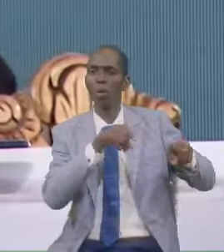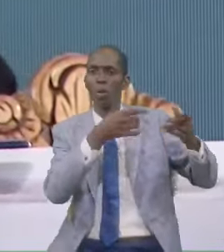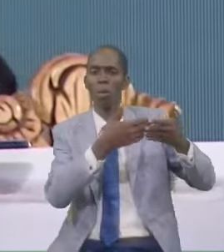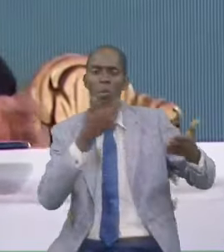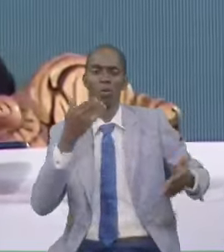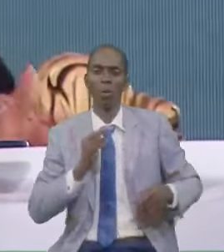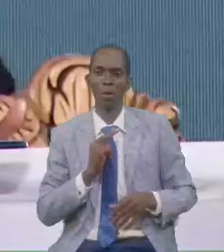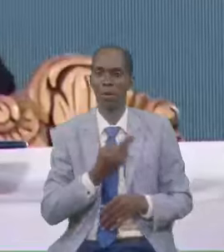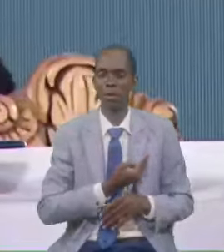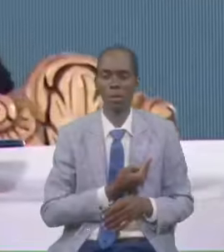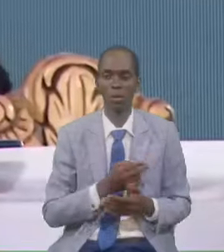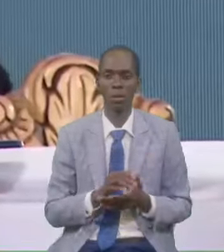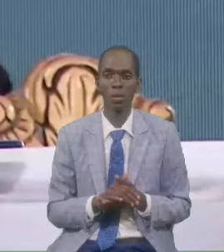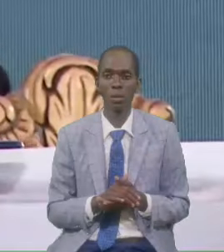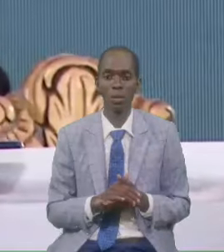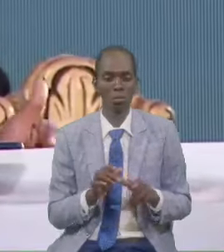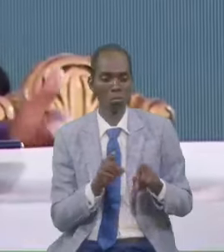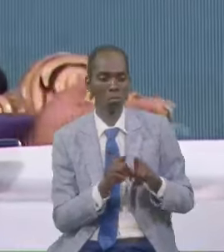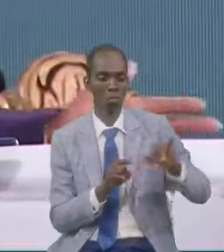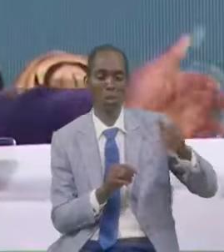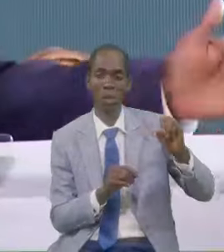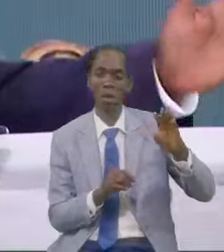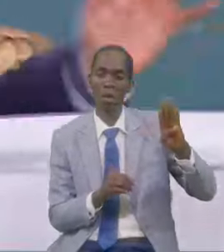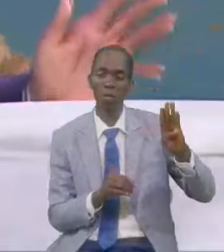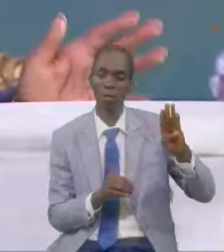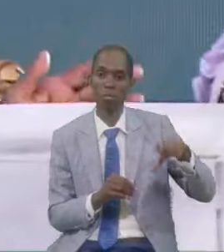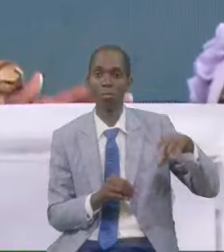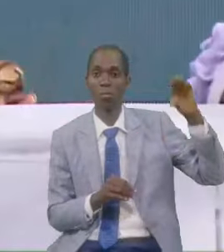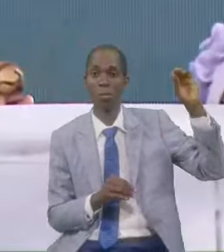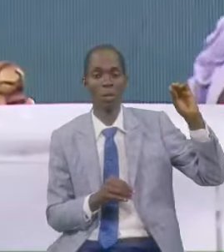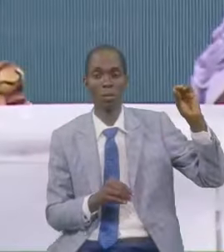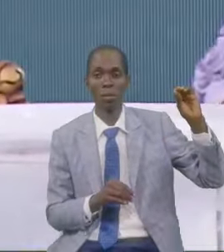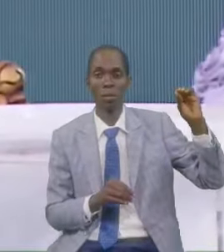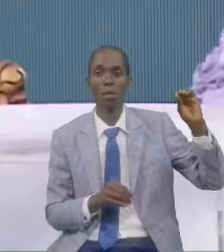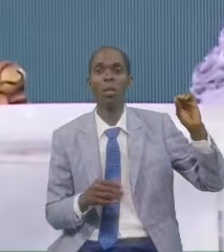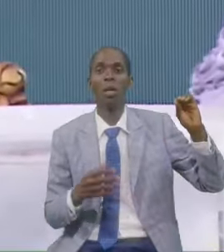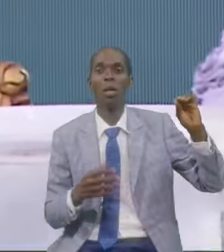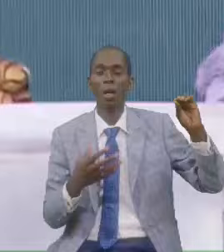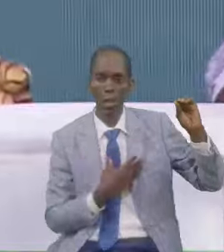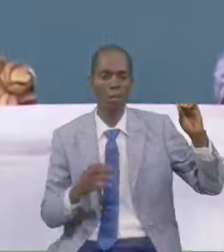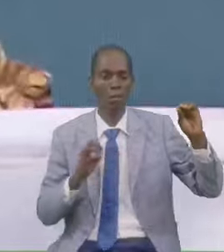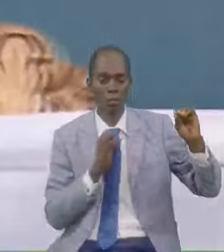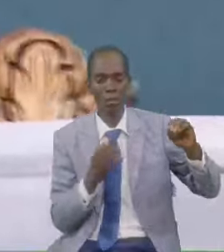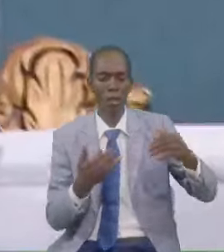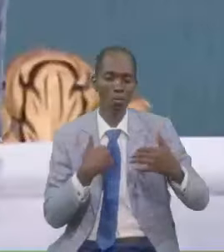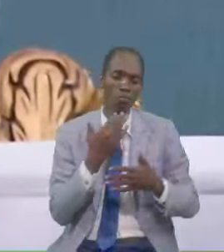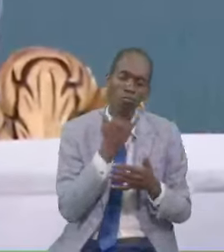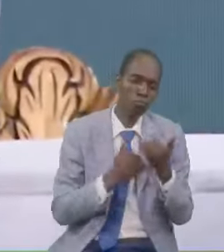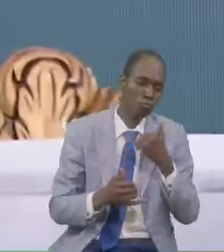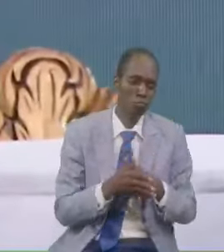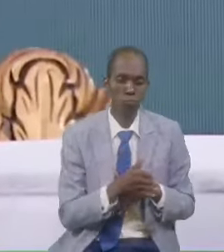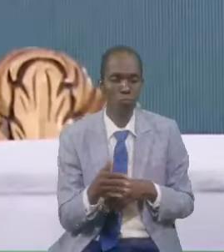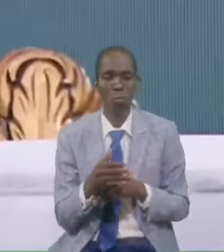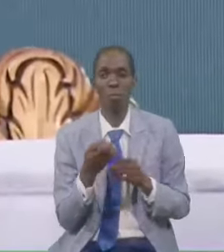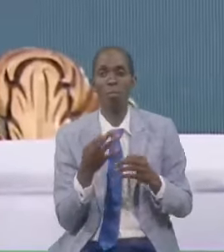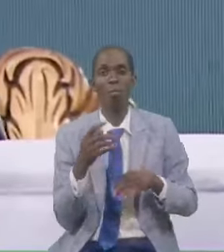ముందు వెళ్ళారు. Jacob. యాకోబు. He meandered quite a lot. అతడు చాలా స్థాయికి వెళ్ళాడు. And yet